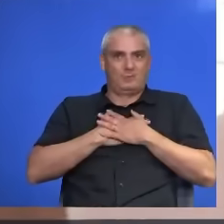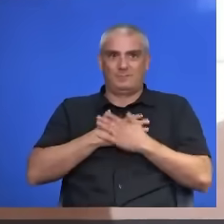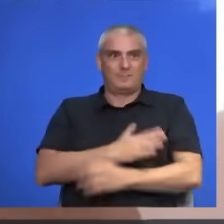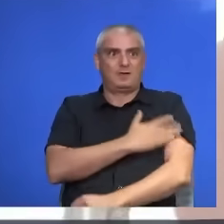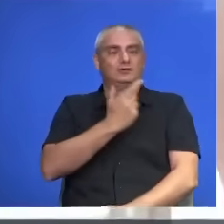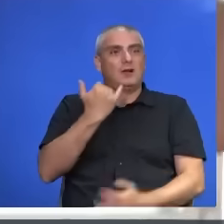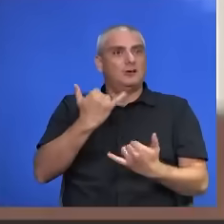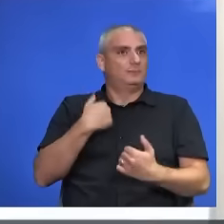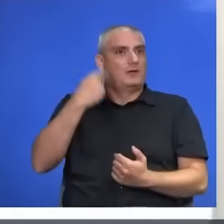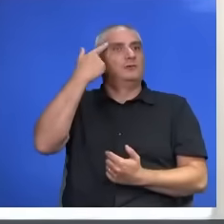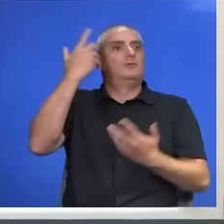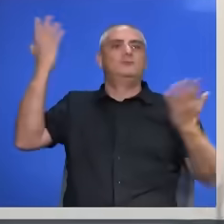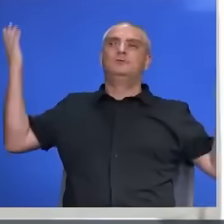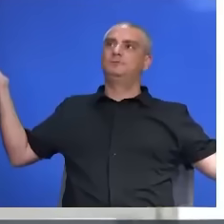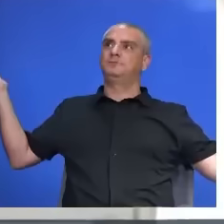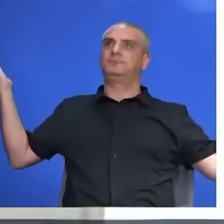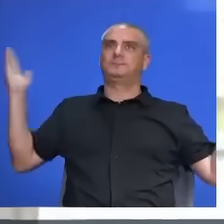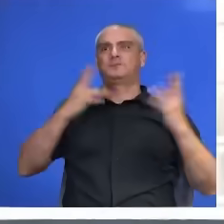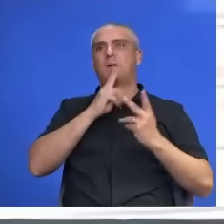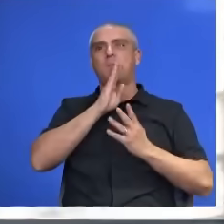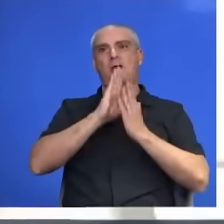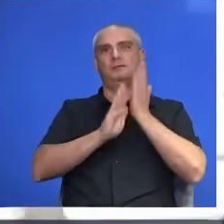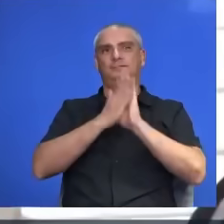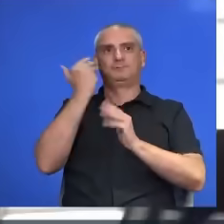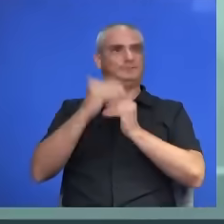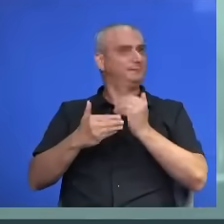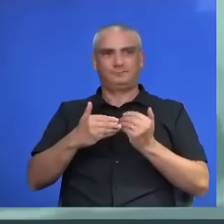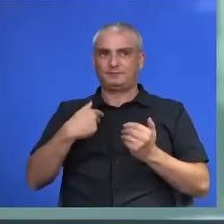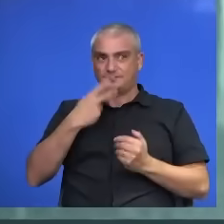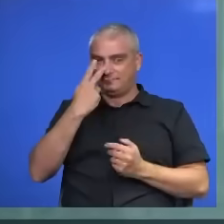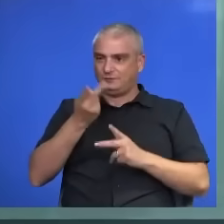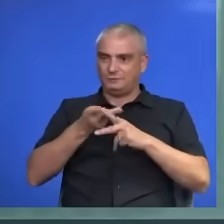שנו, נפתור את הבעיות. אבל הולכים ורואים שזה יותר מחמיר.